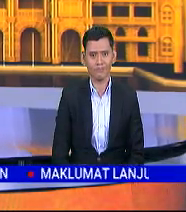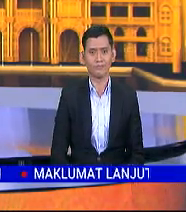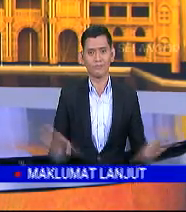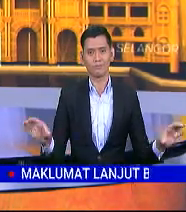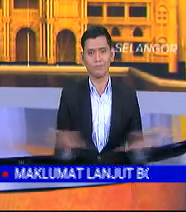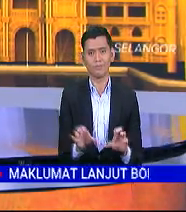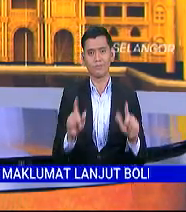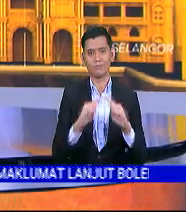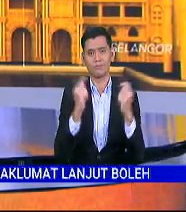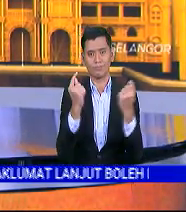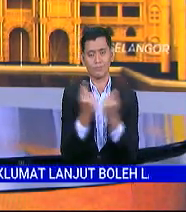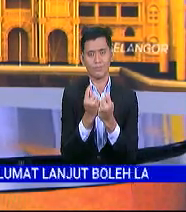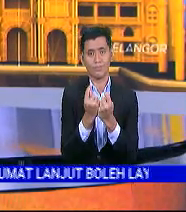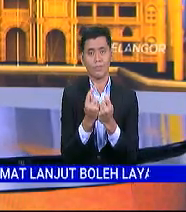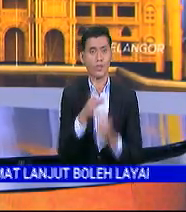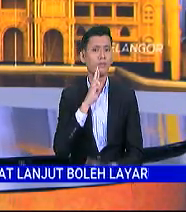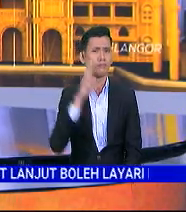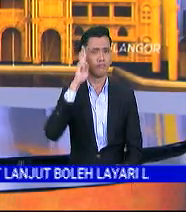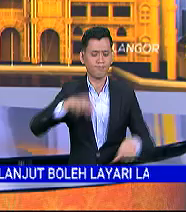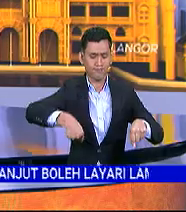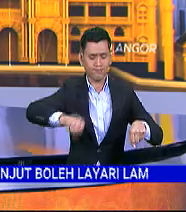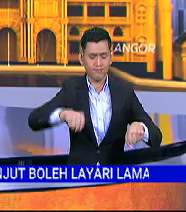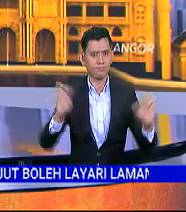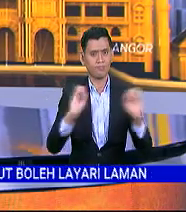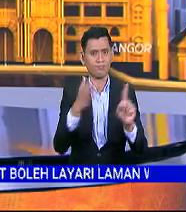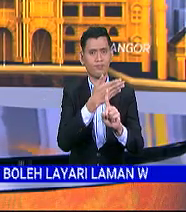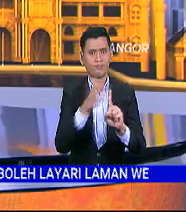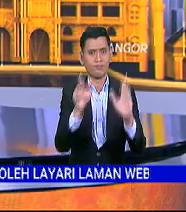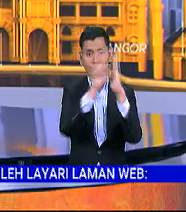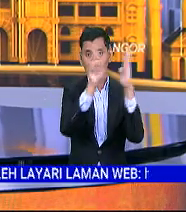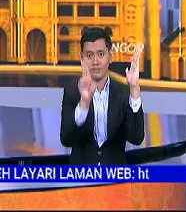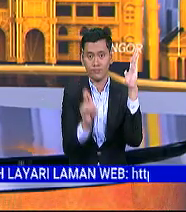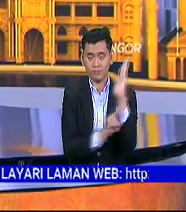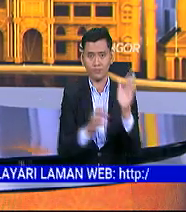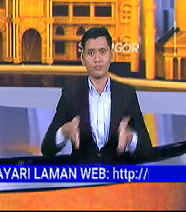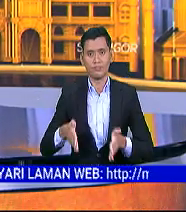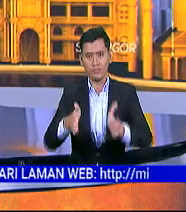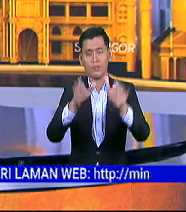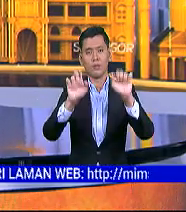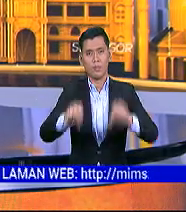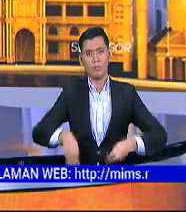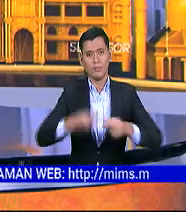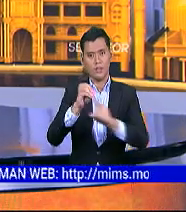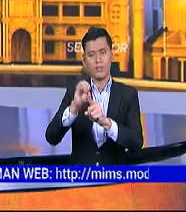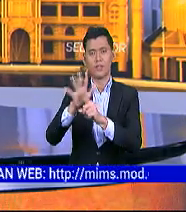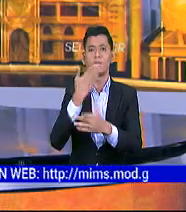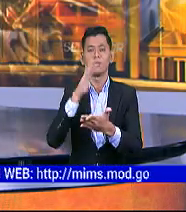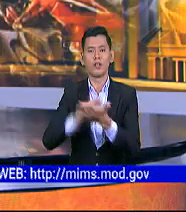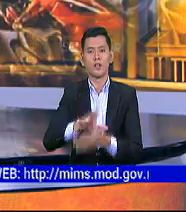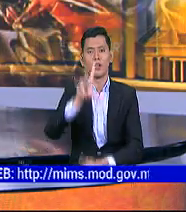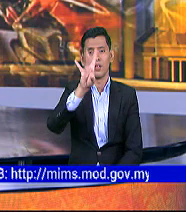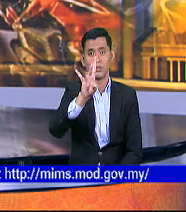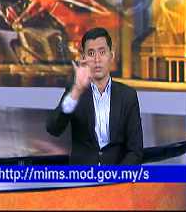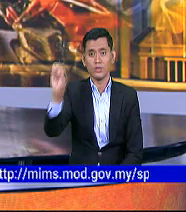Perbuatan sekumpulan remaja menunggang motosikal tanpa mematuhi peraturan dan undang-undang jalan raya mengundang padah. 70 saman